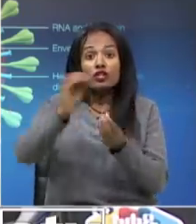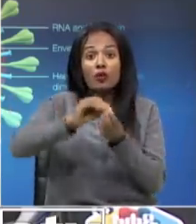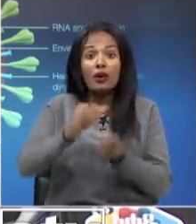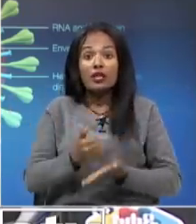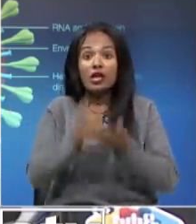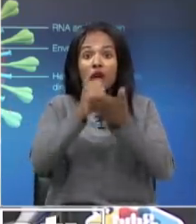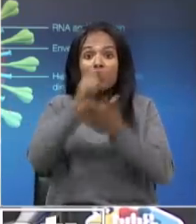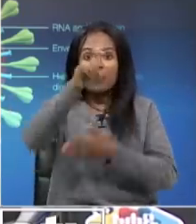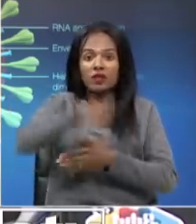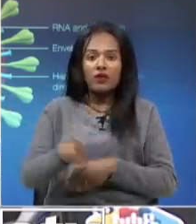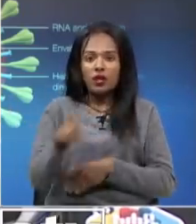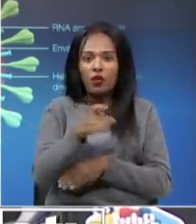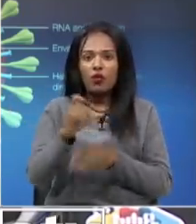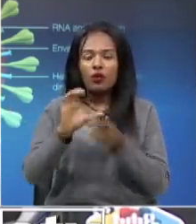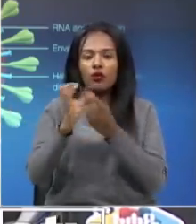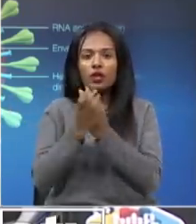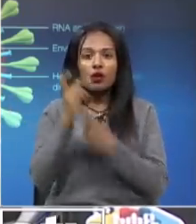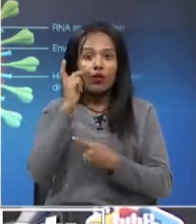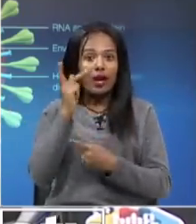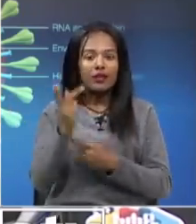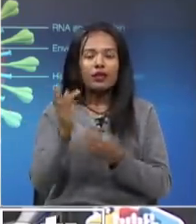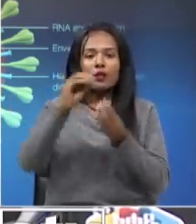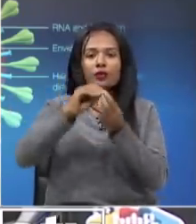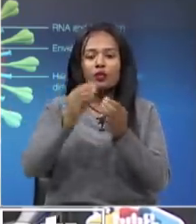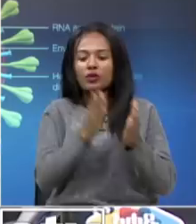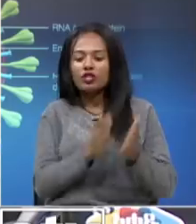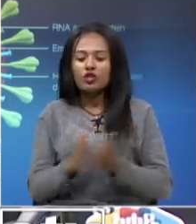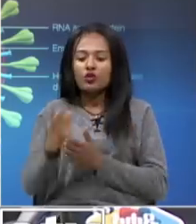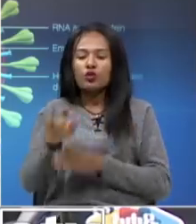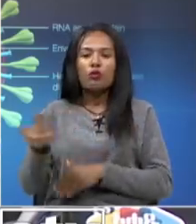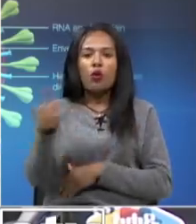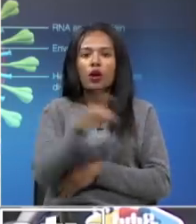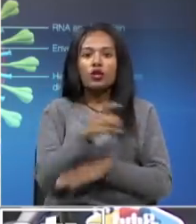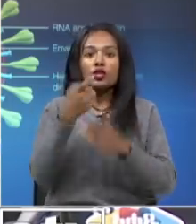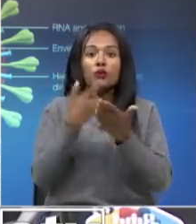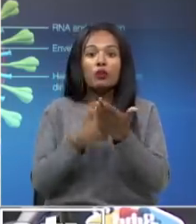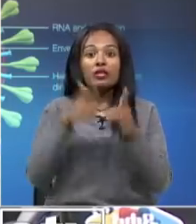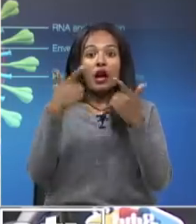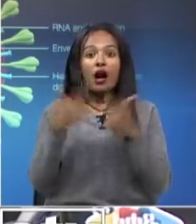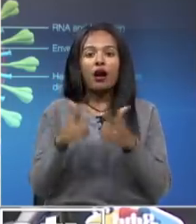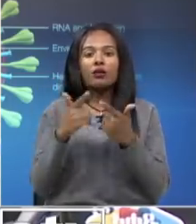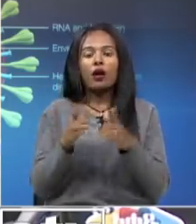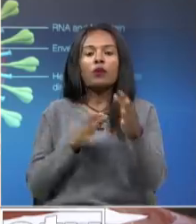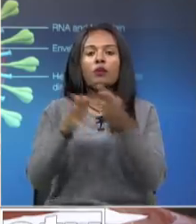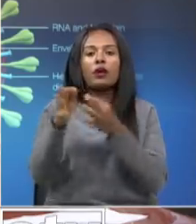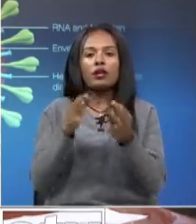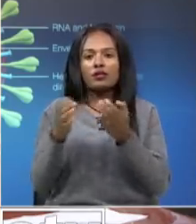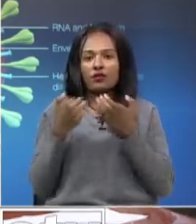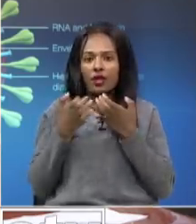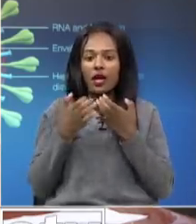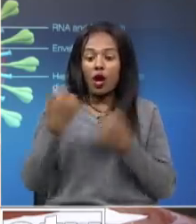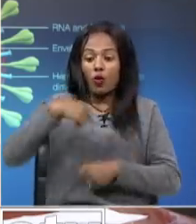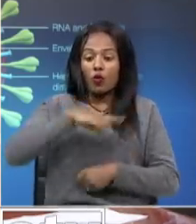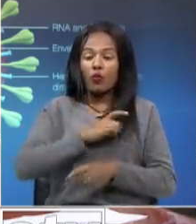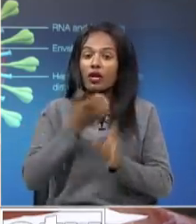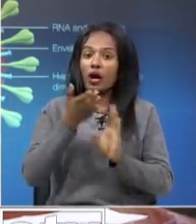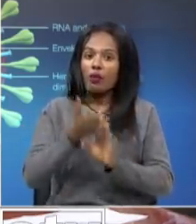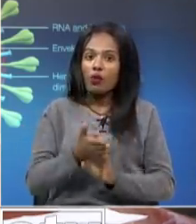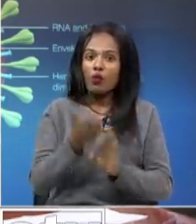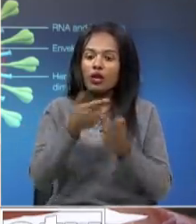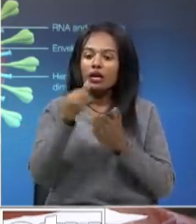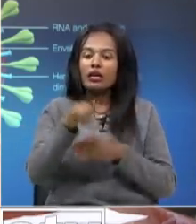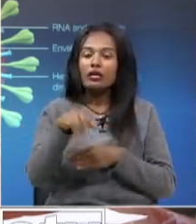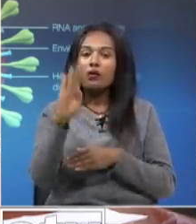ከሆነ ሁኔታውን አይተን ለመጨመር ዝግጁ መሆናችንንም በዚሁ አጋጣሚ ለመግለጽ ፈልጋለሁ። በእኛ በኩል እንደ